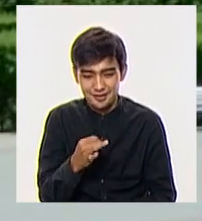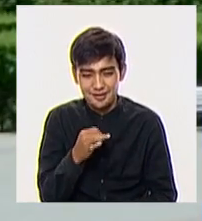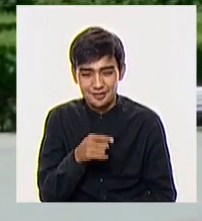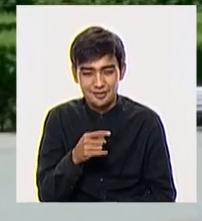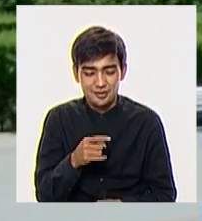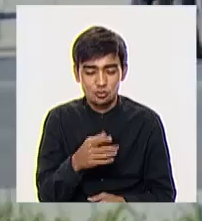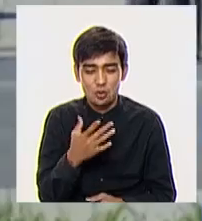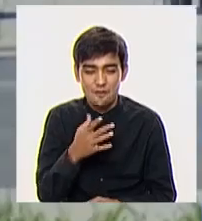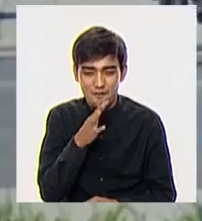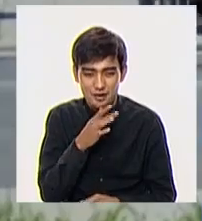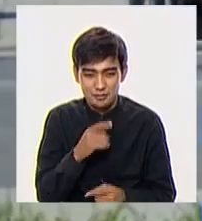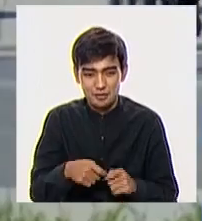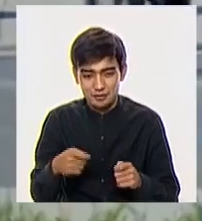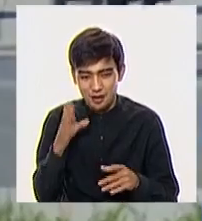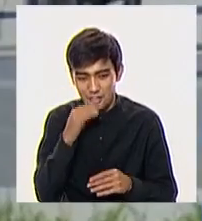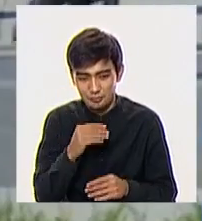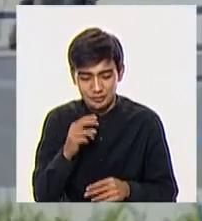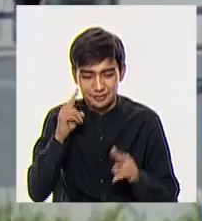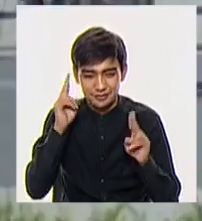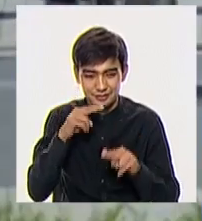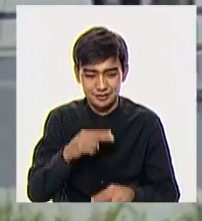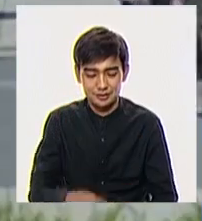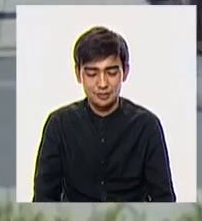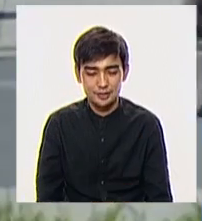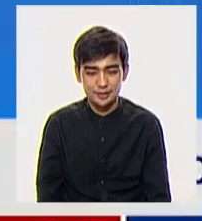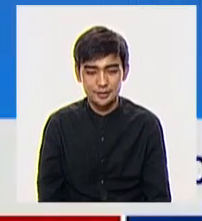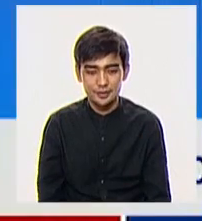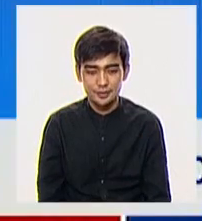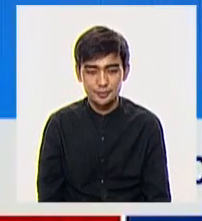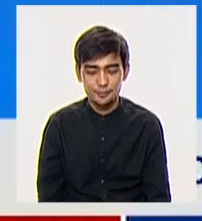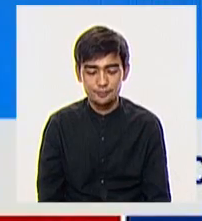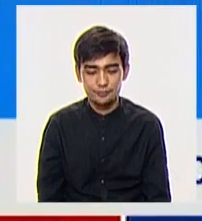оның қанша уақытқа созылатынын да белгісіз дейді ғалымдар.